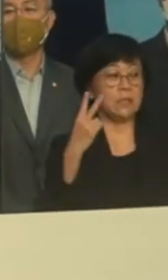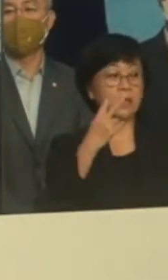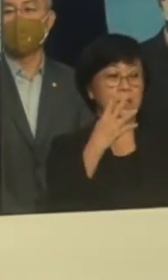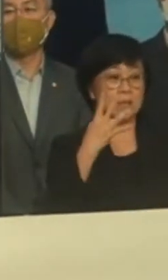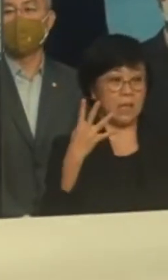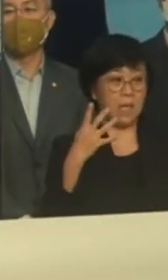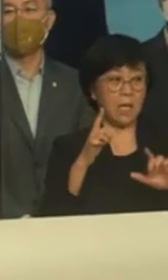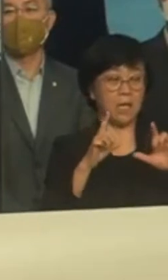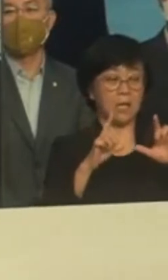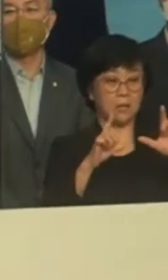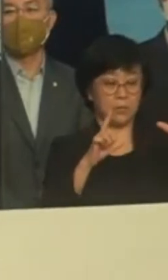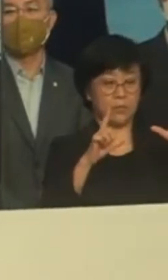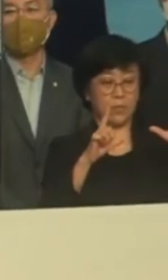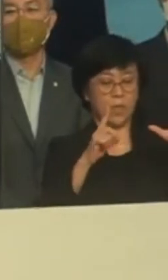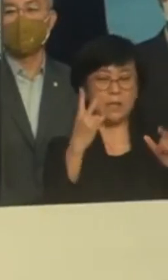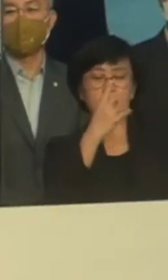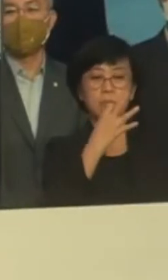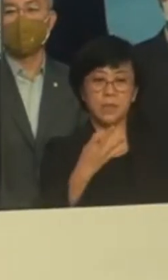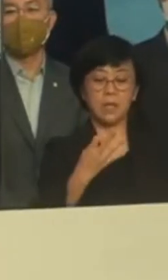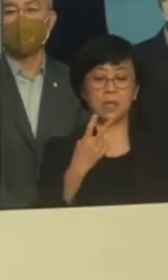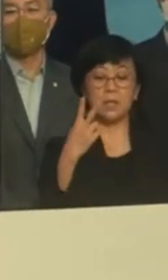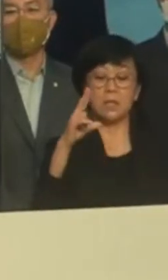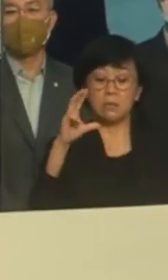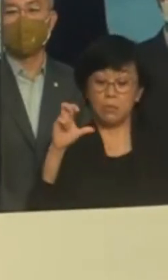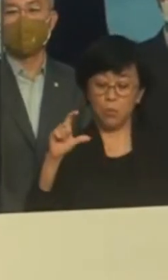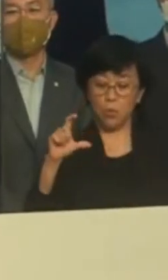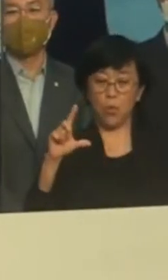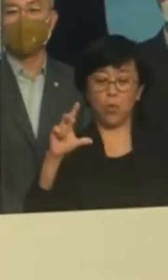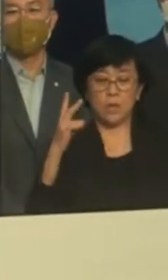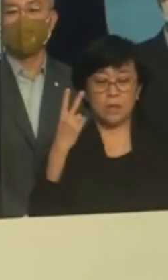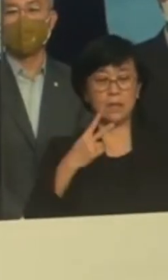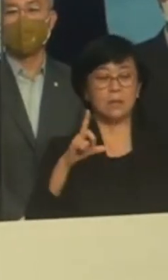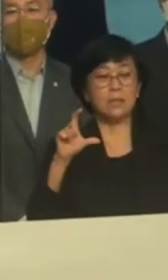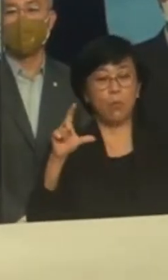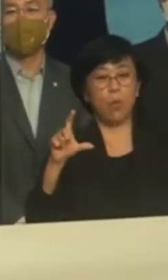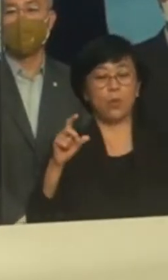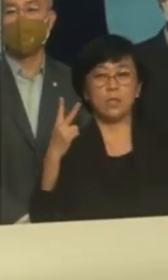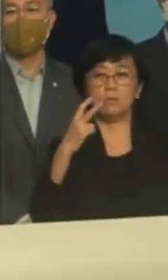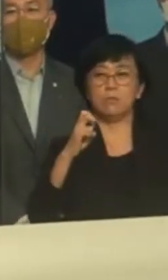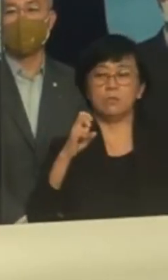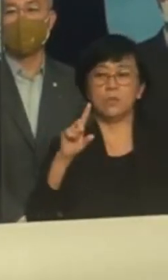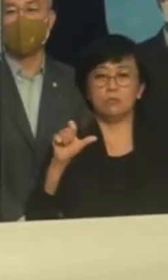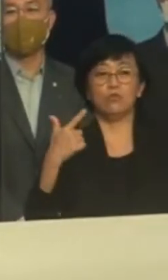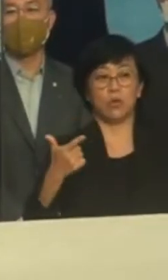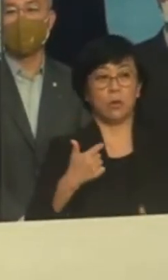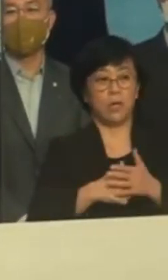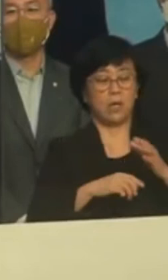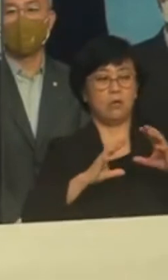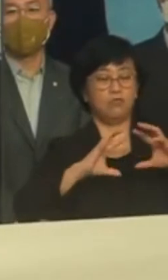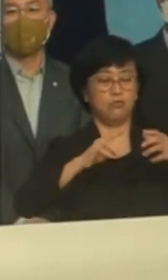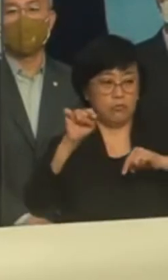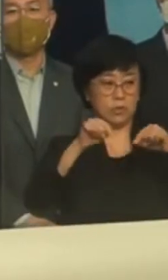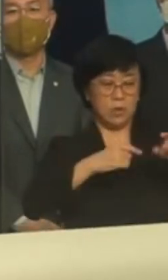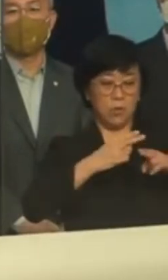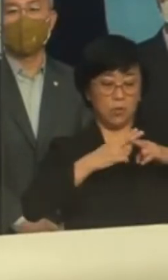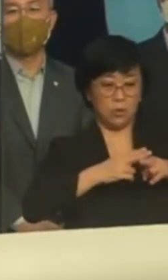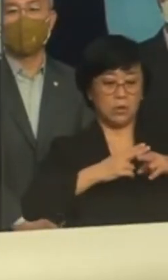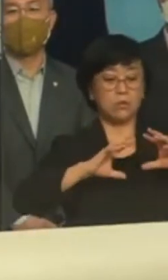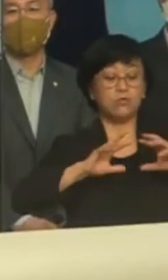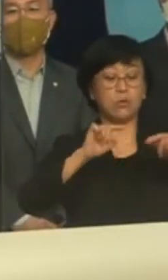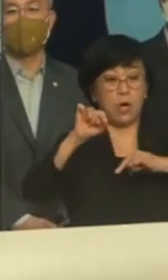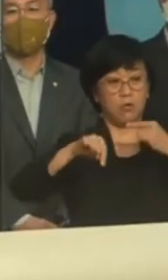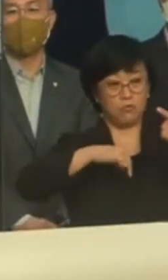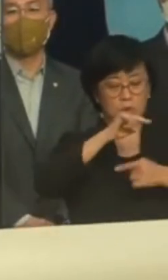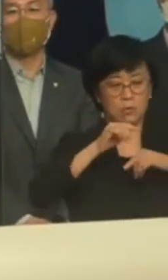2004년, 2014년, 15년, 16년 사이에 있었던 국정농단은 국가 운영 전반에